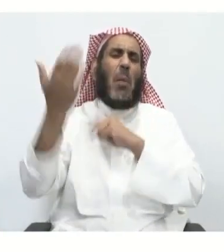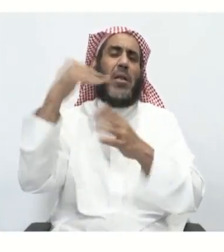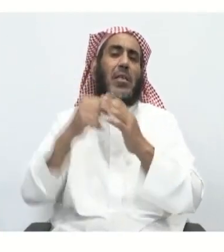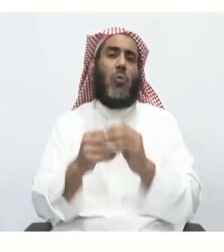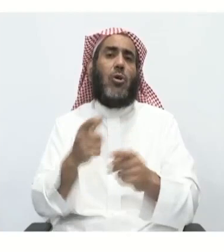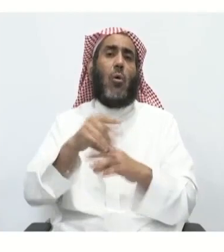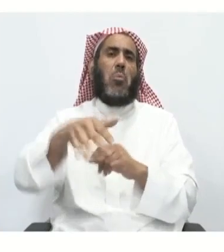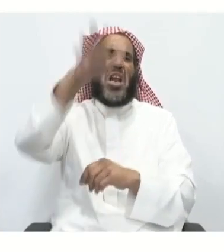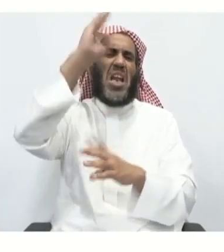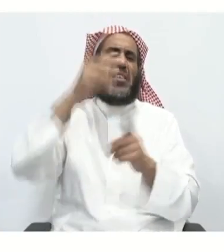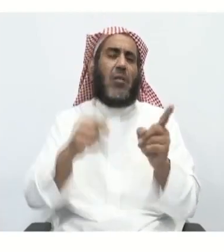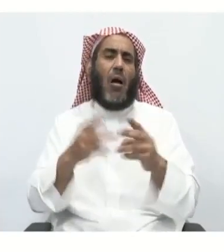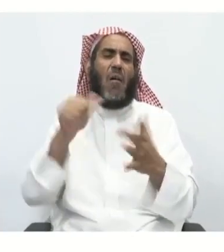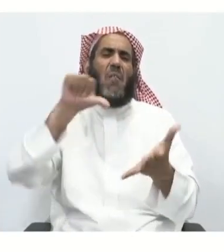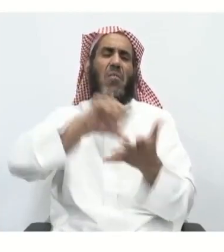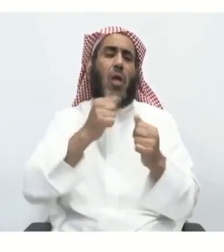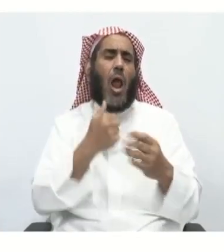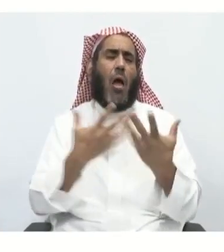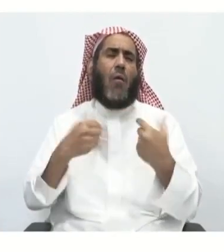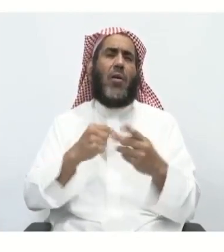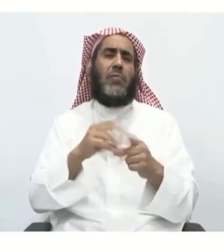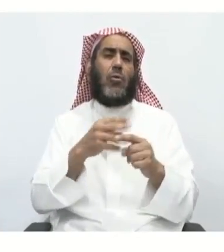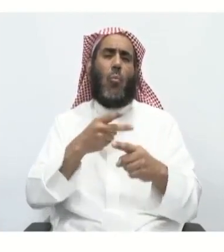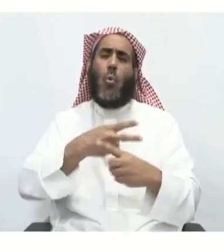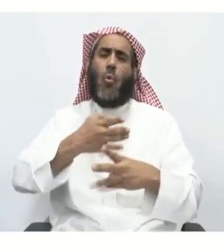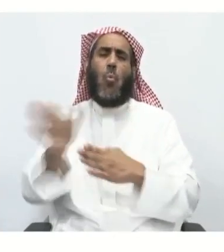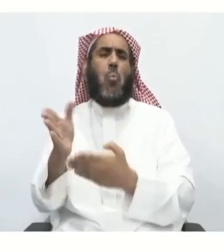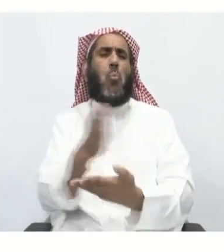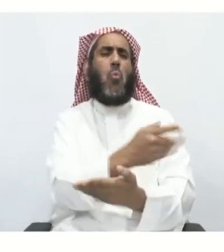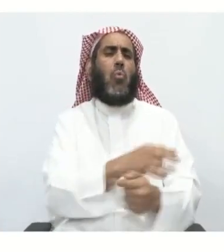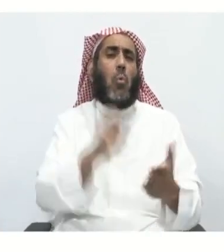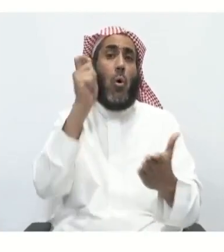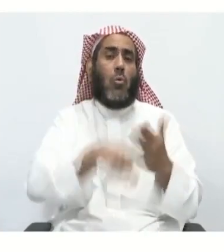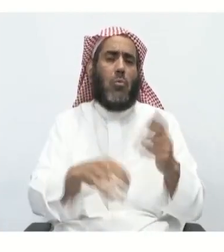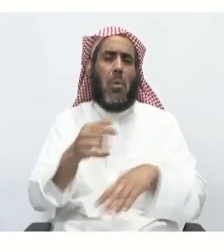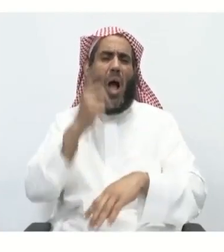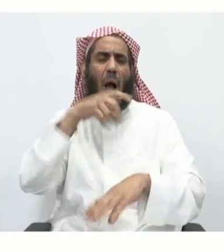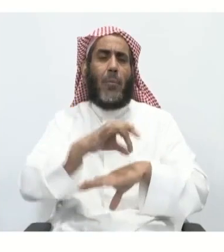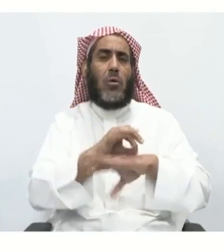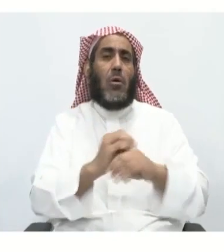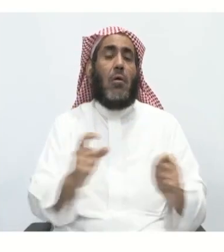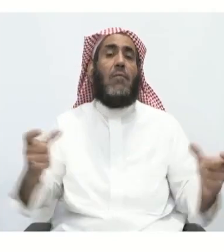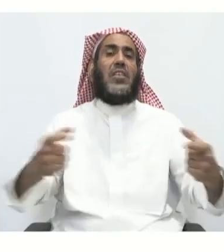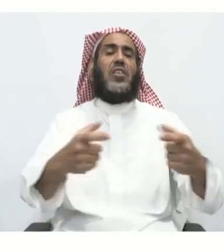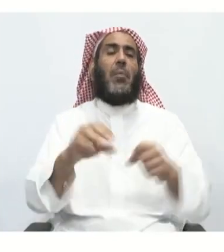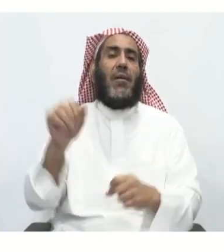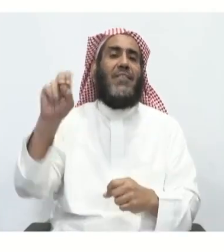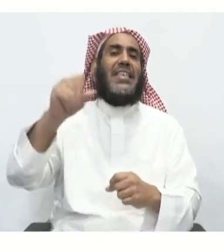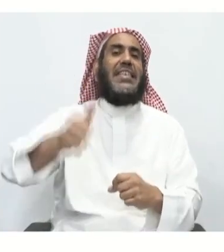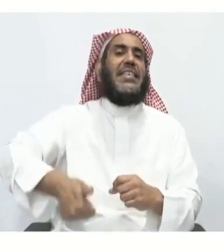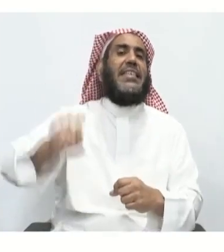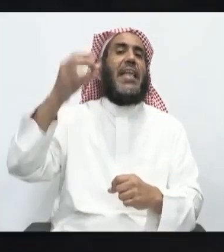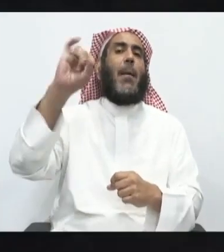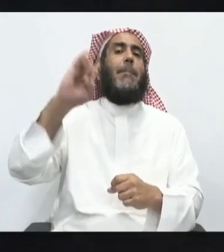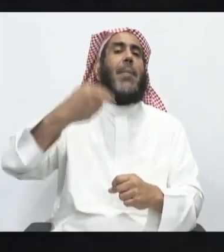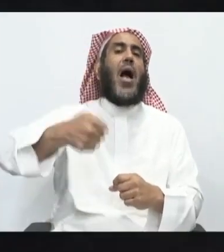كسر يقول يا لهف نفسي ان كانت اموركم شتى واحكم امر الناس فاجتمعا هنا يتحدث